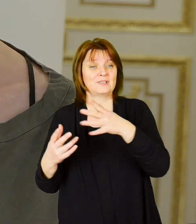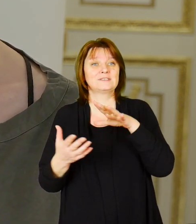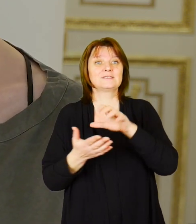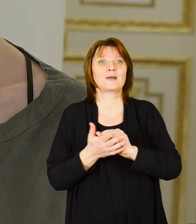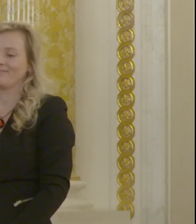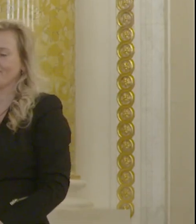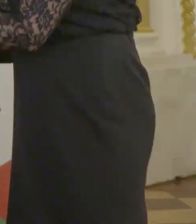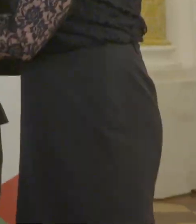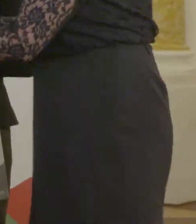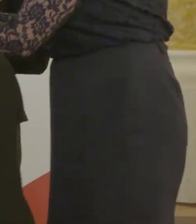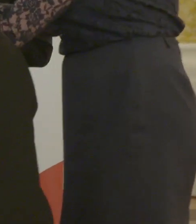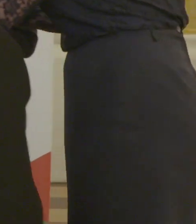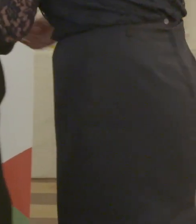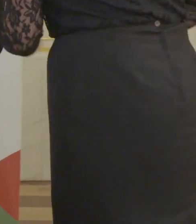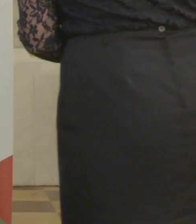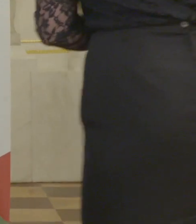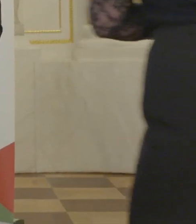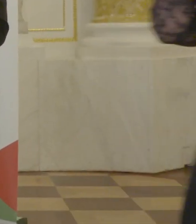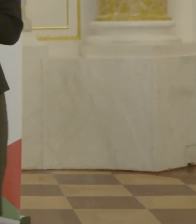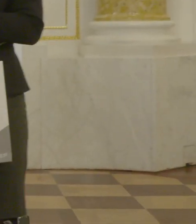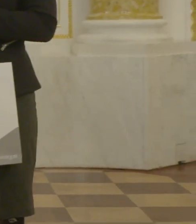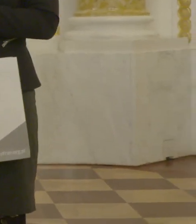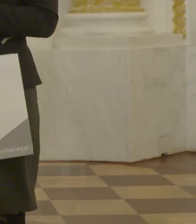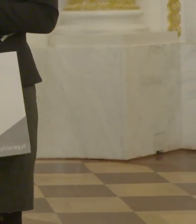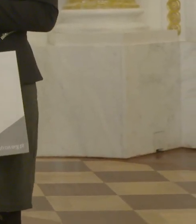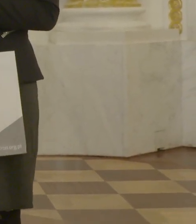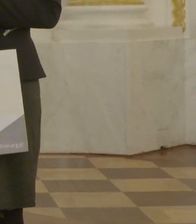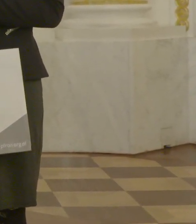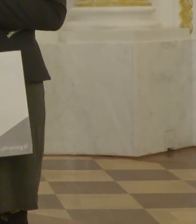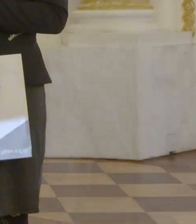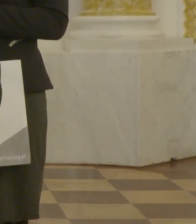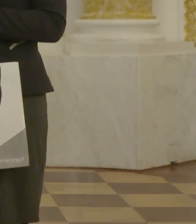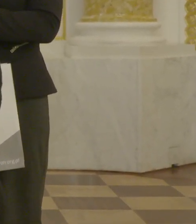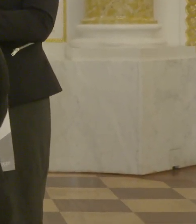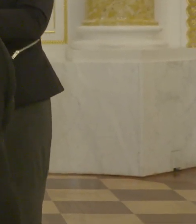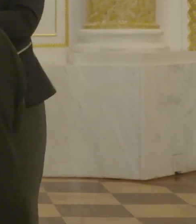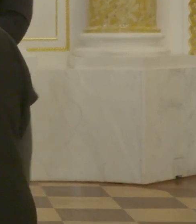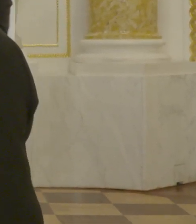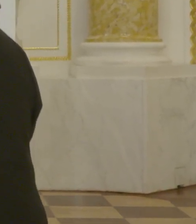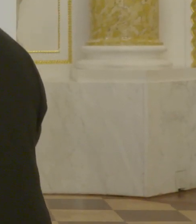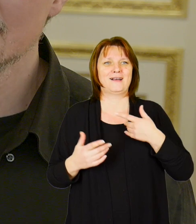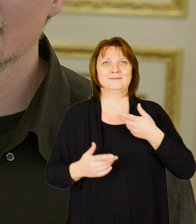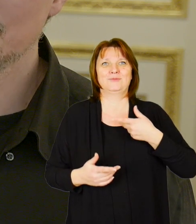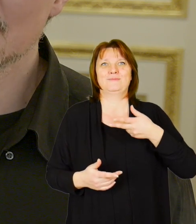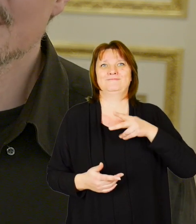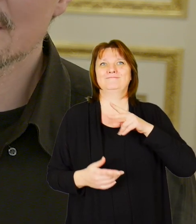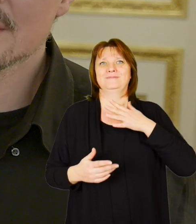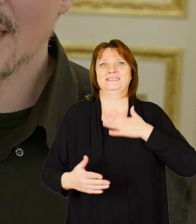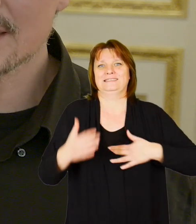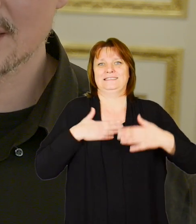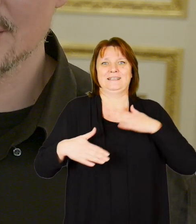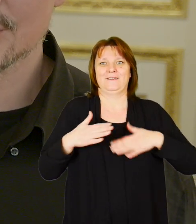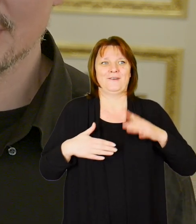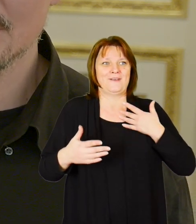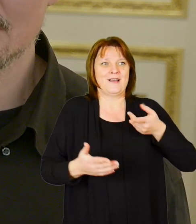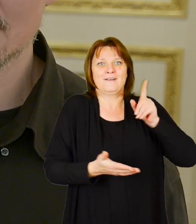16. edycja konkursu Sztuka Osób Niepełnosprawnych, organizowana przez Państwowy Fundusz Rehabilitacji Osób